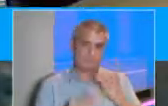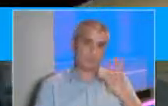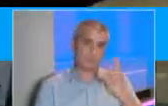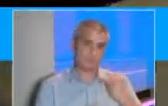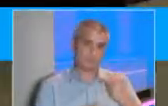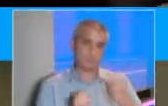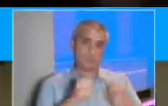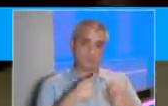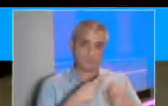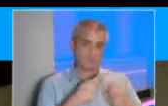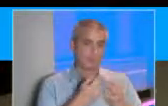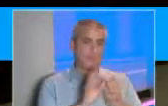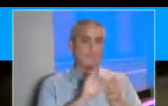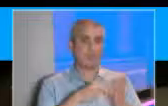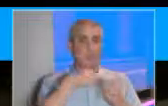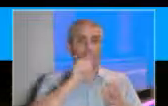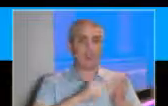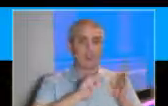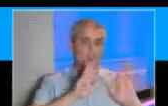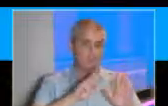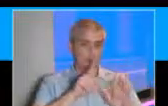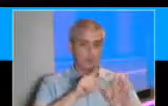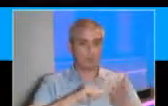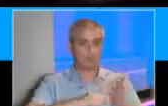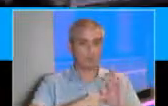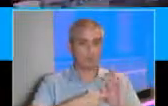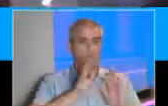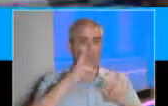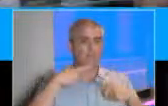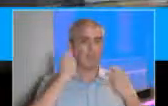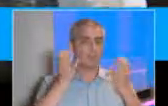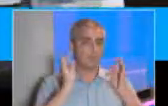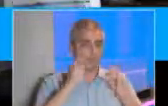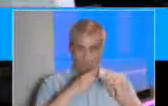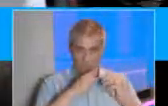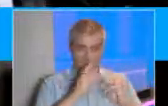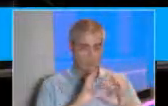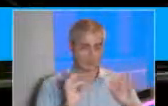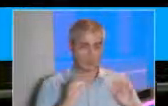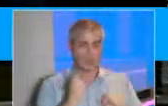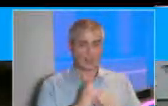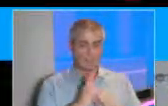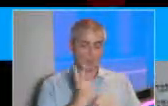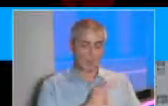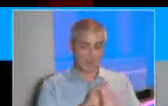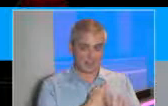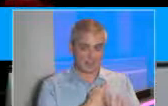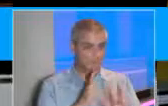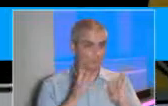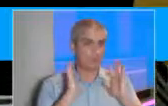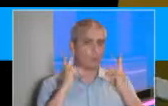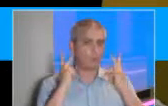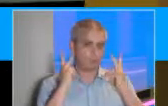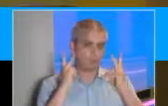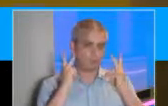להורים. קודם כל, מעבר ל-1 בספטמבר, הוא מדגיש גם החינוך המיוחד יתחיל לפעול כרגיל, צורה מאוד